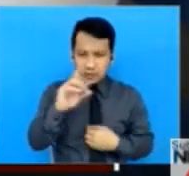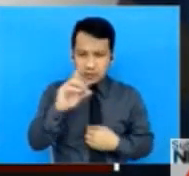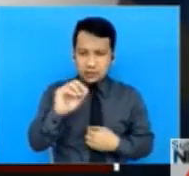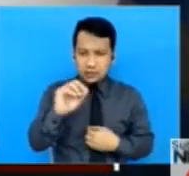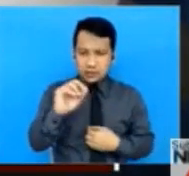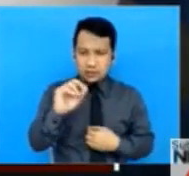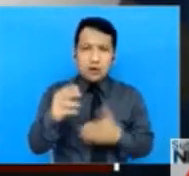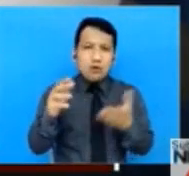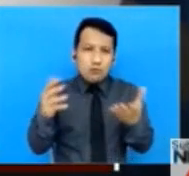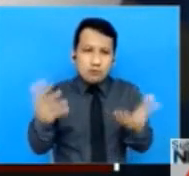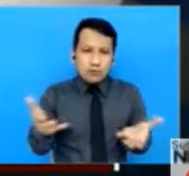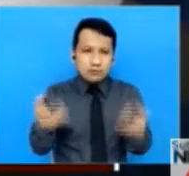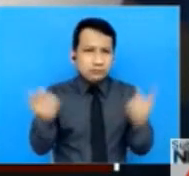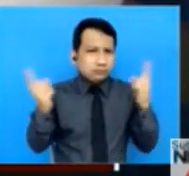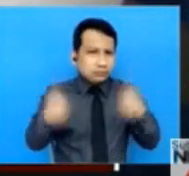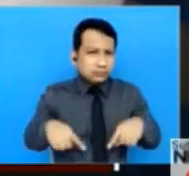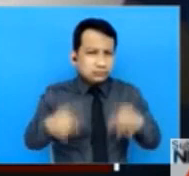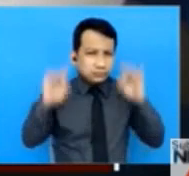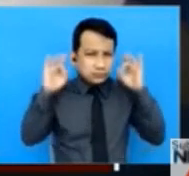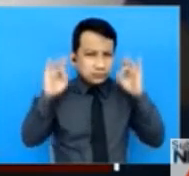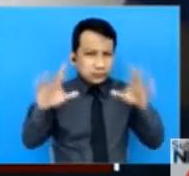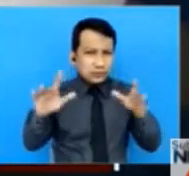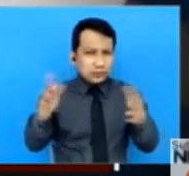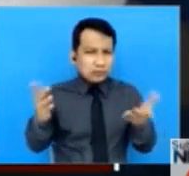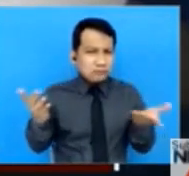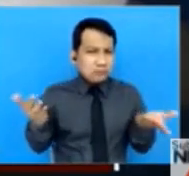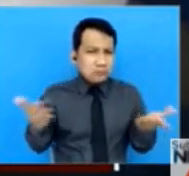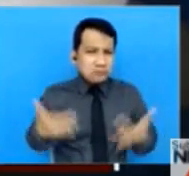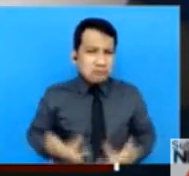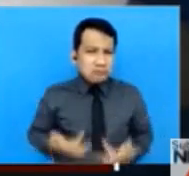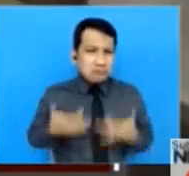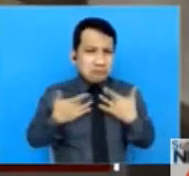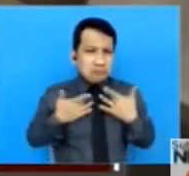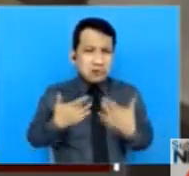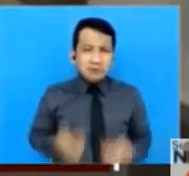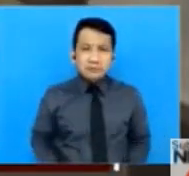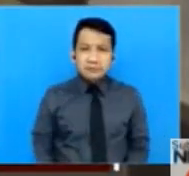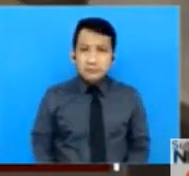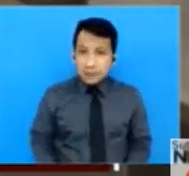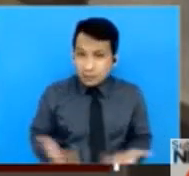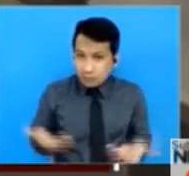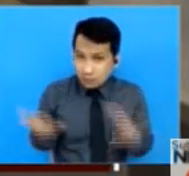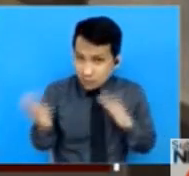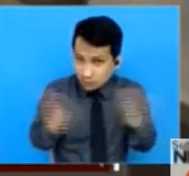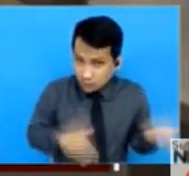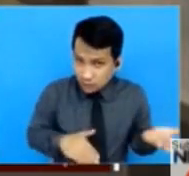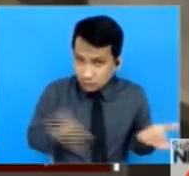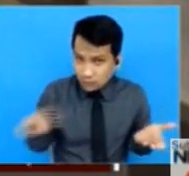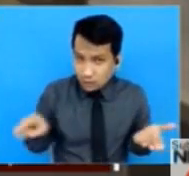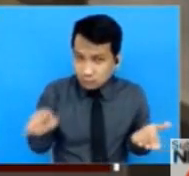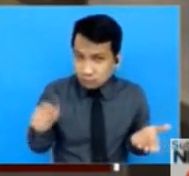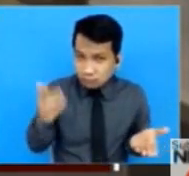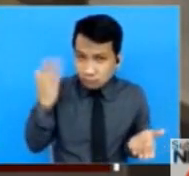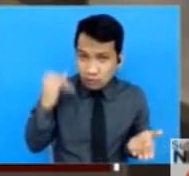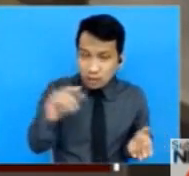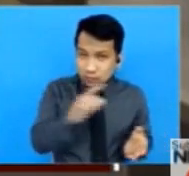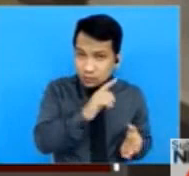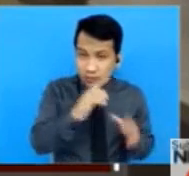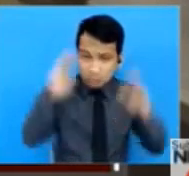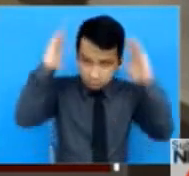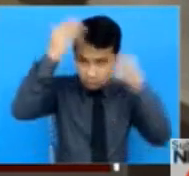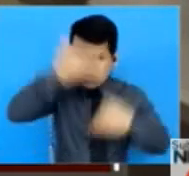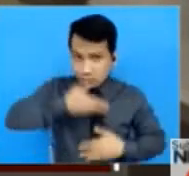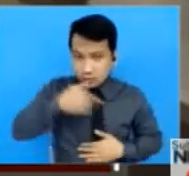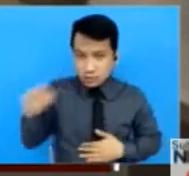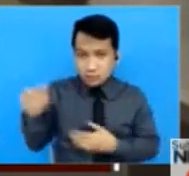DOH, wala naman daw nanganib ang buhay. Bakit po ba at saka may namatay dahil sa face shields na binigay